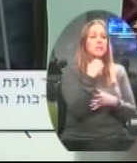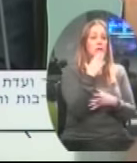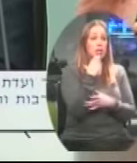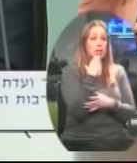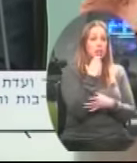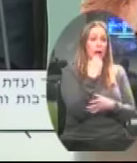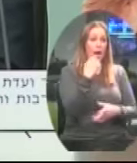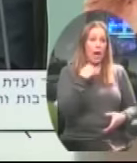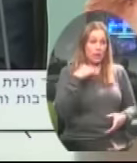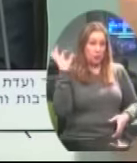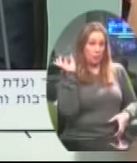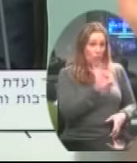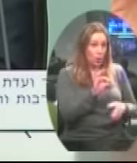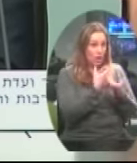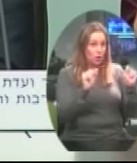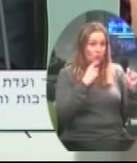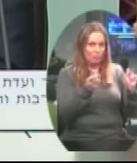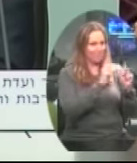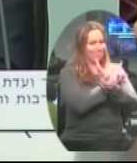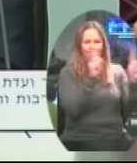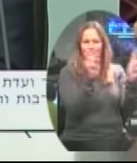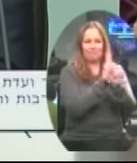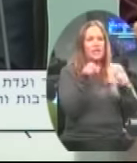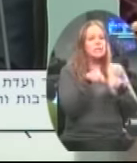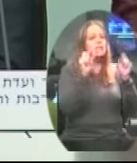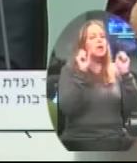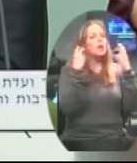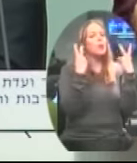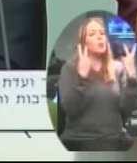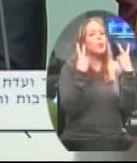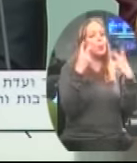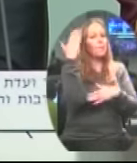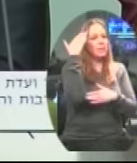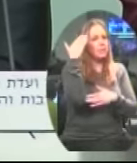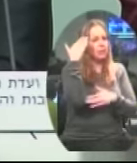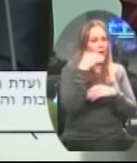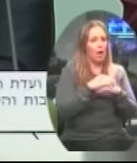לפגוע בחופש הביטוי, בזכות יסוד במדינה. אבל...